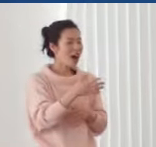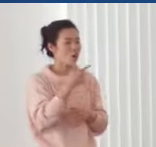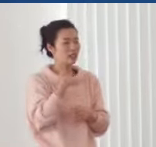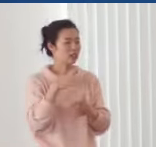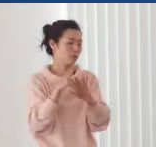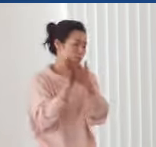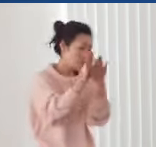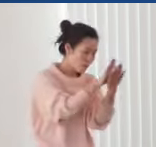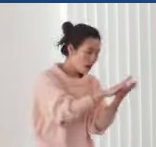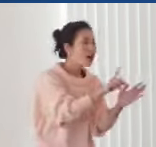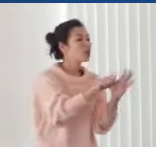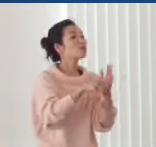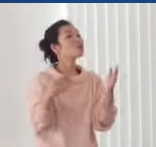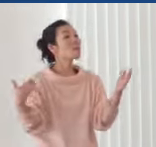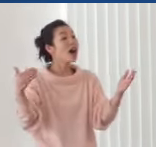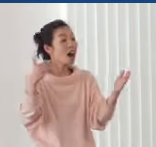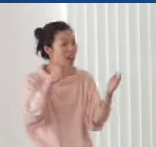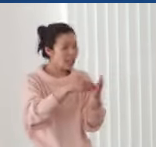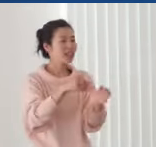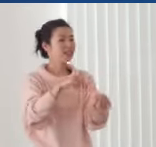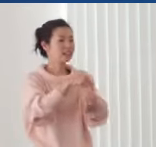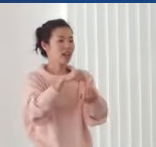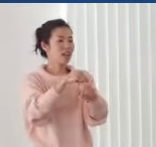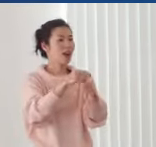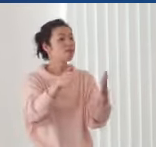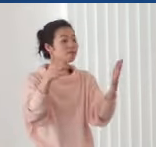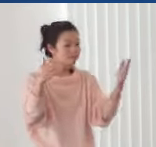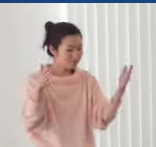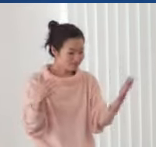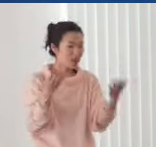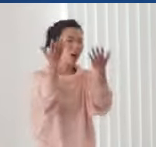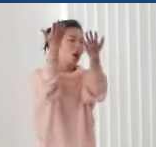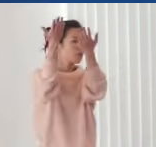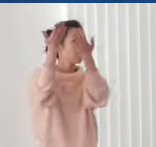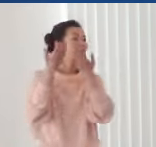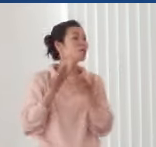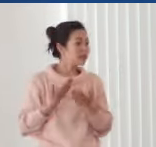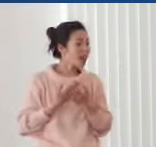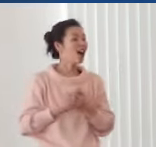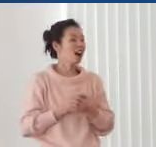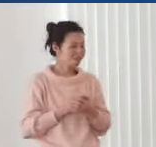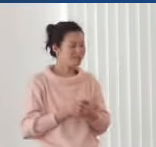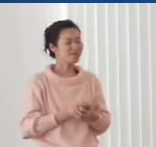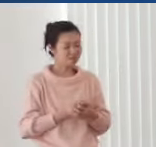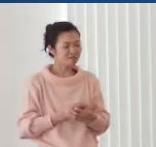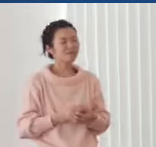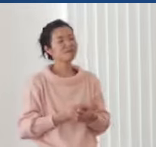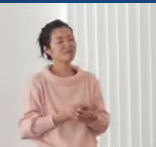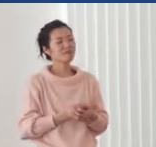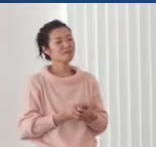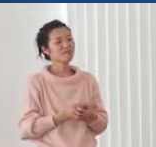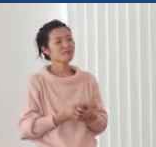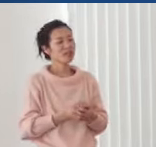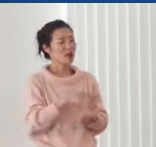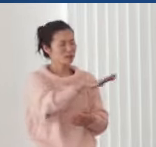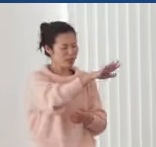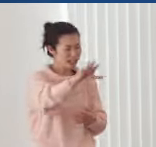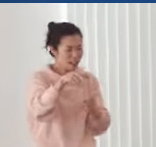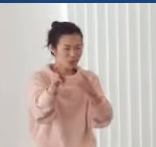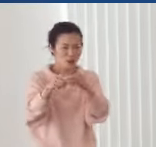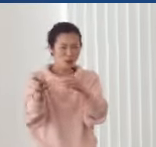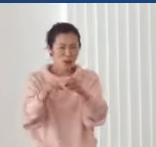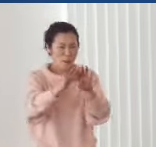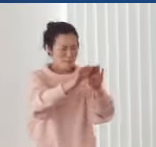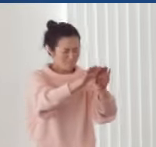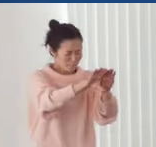まで、私たちに時間を預けてくださっています。等しくある人